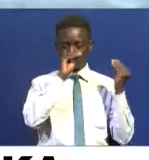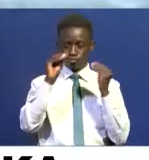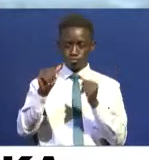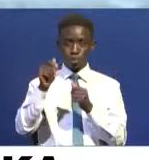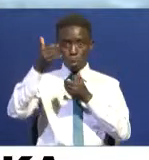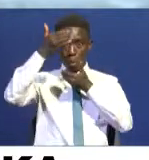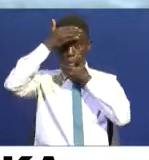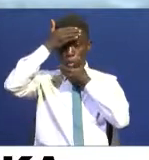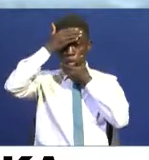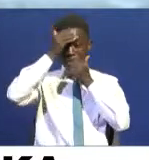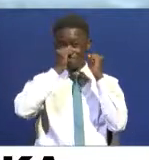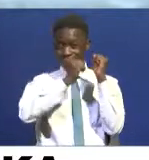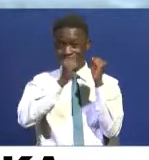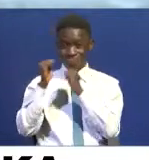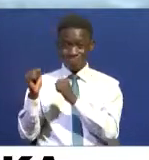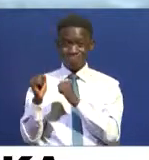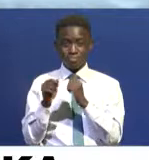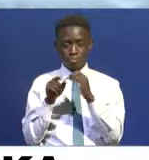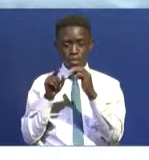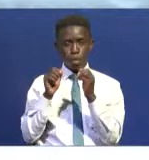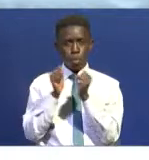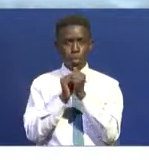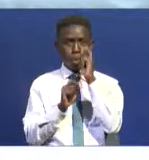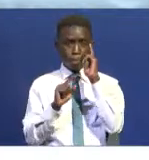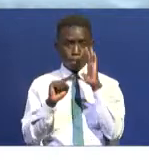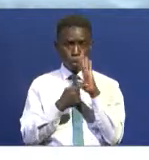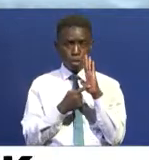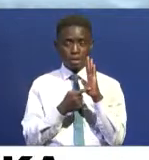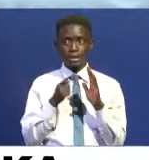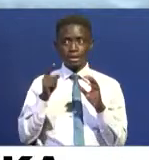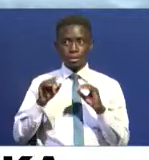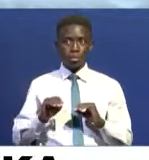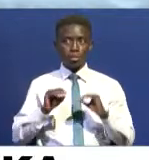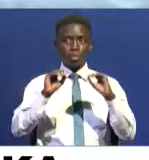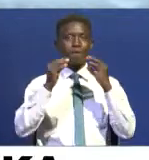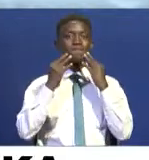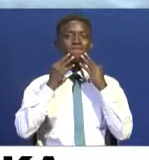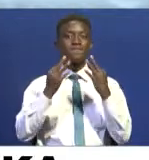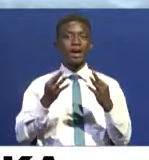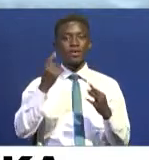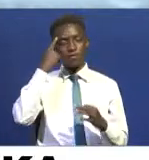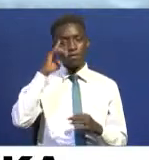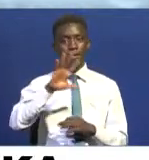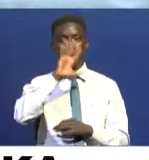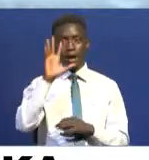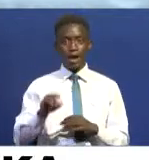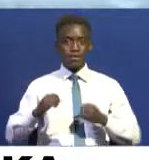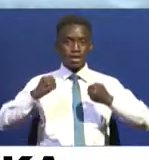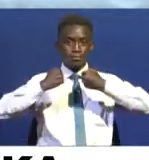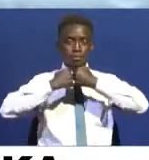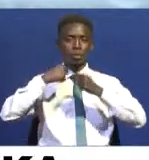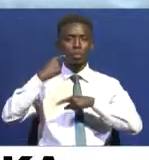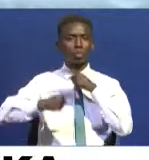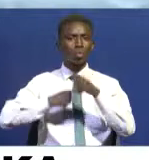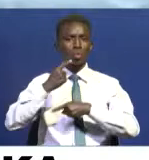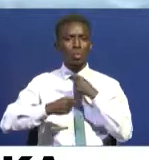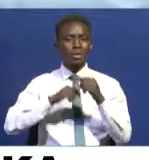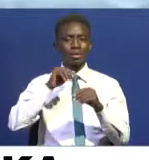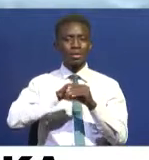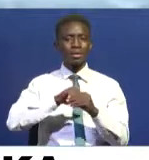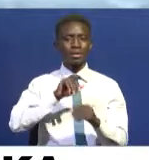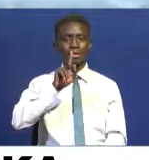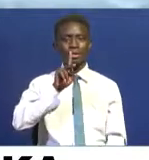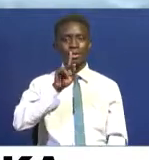kwenye pigano la nusu fainali la uzani wa light middle na kufuzu kwa fainali ya mashindano ya Bara Afrika yanayoendelea mjini Kinshasa katika Jamhuri